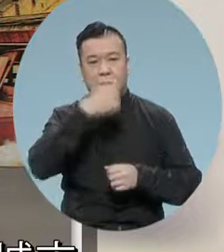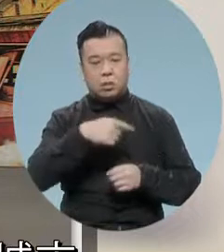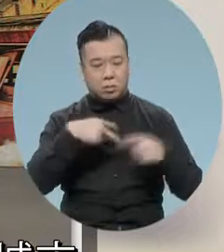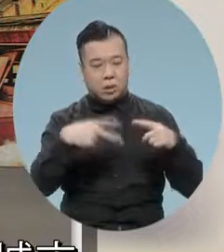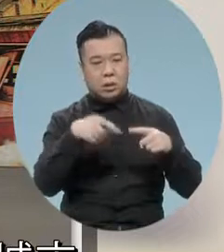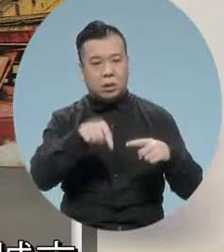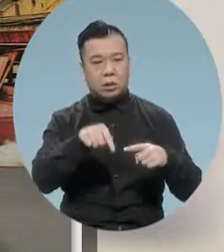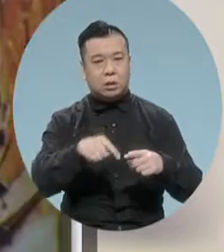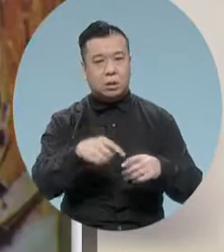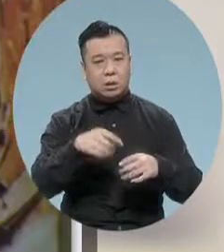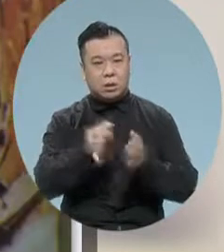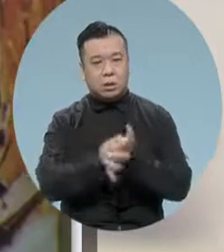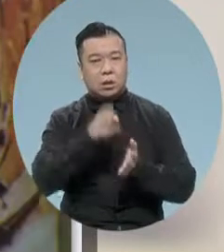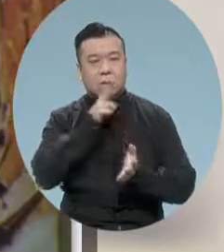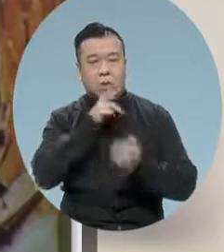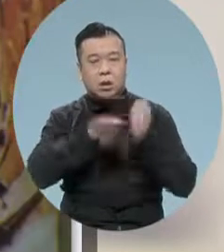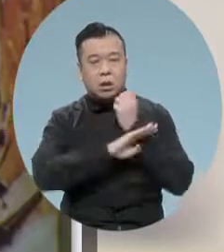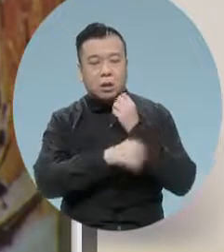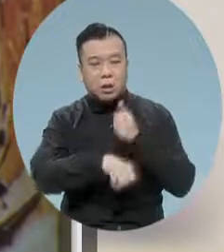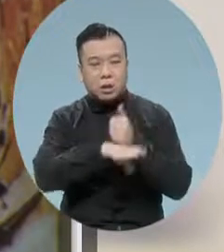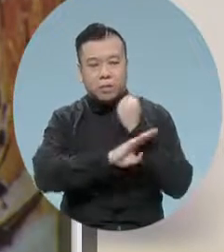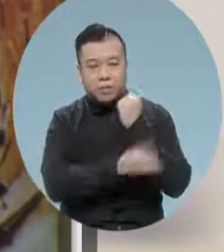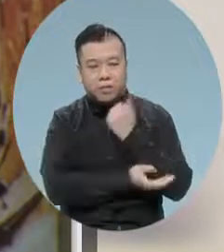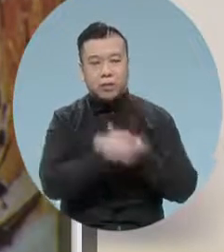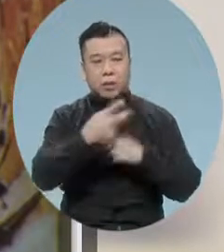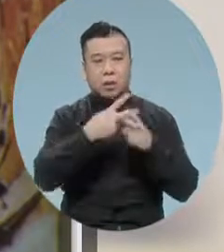制之下一個城市，譬如基本法。22条